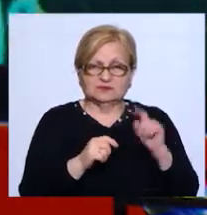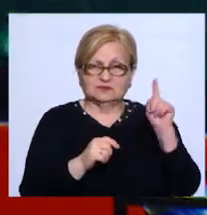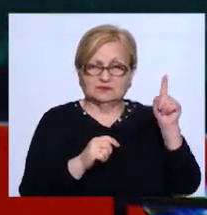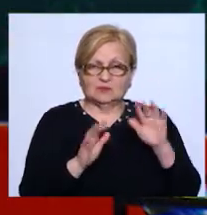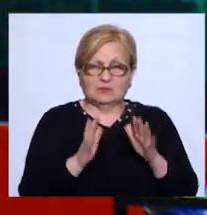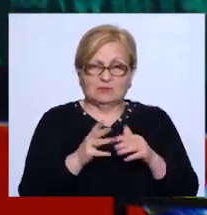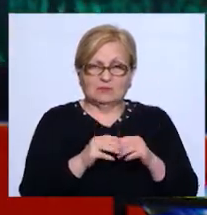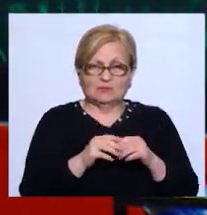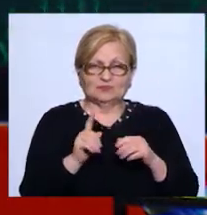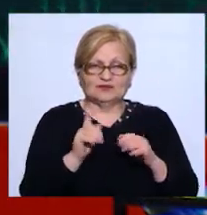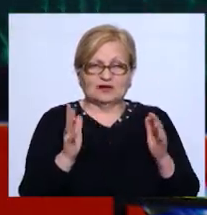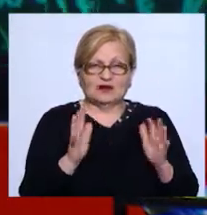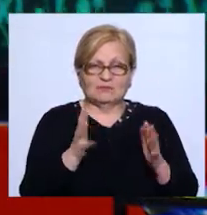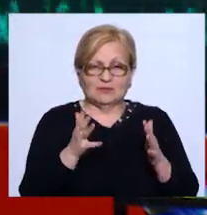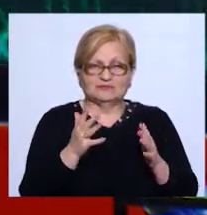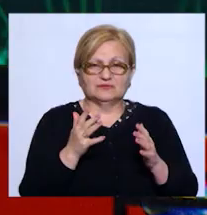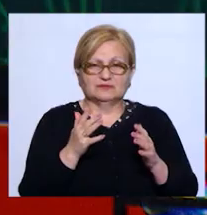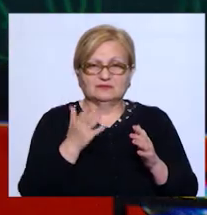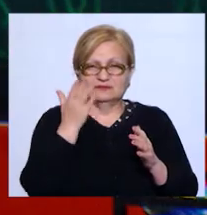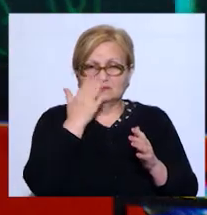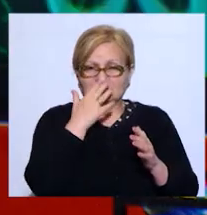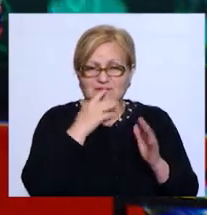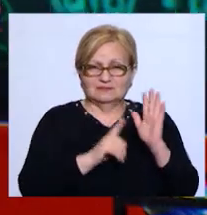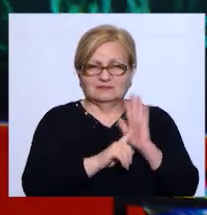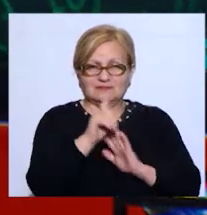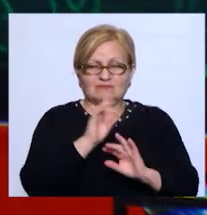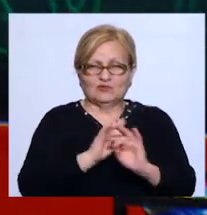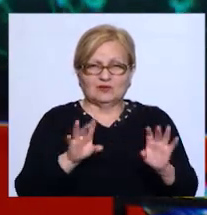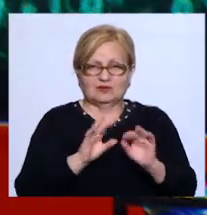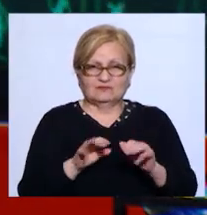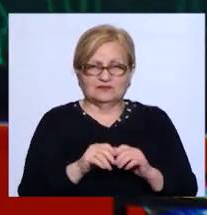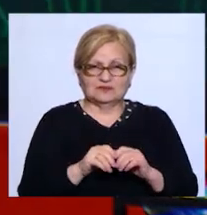ამბავთან, რა ამბავიც მე გაკვეთილის დასაწყისში მოგიყევით.